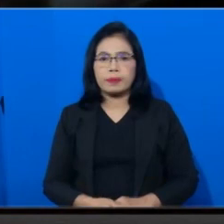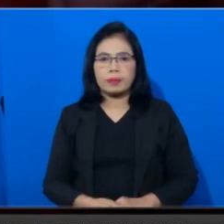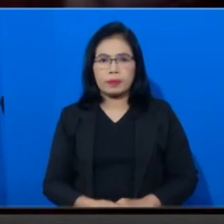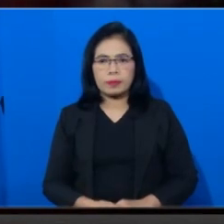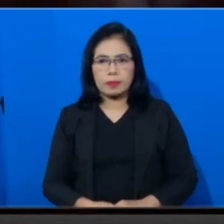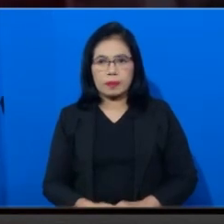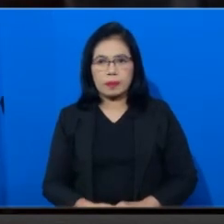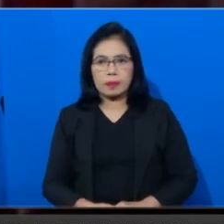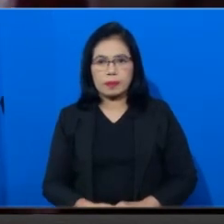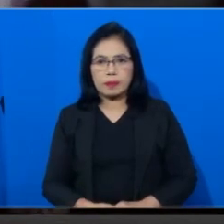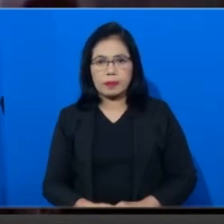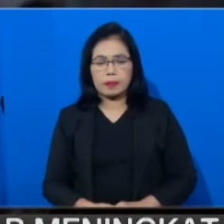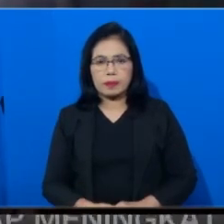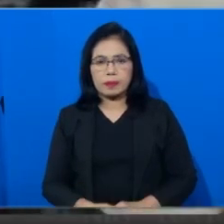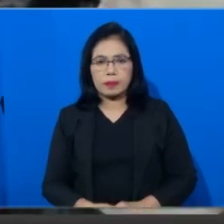Kabupaten Pemalang.